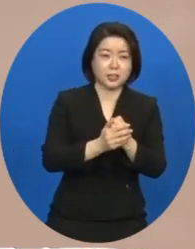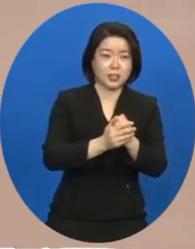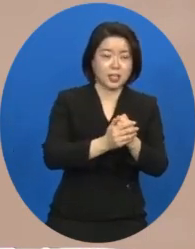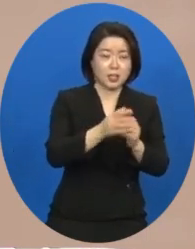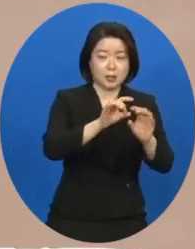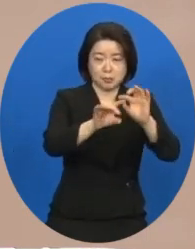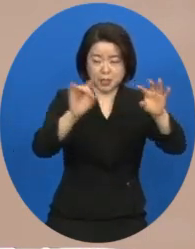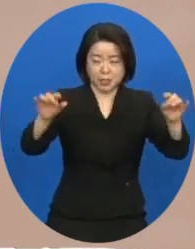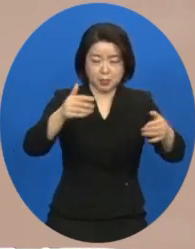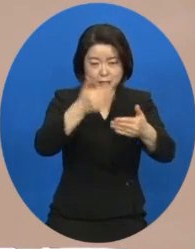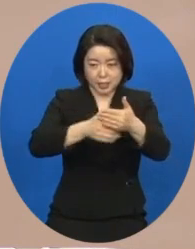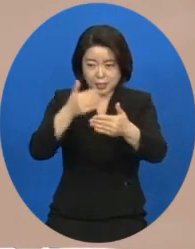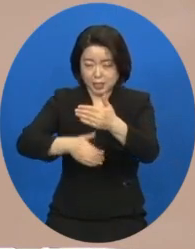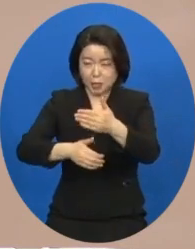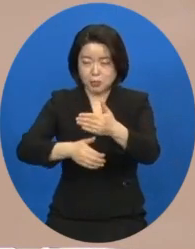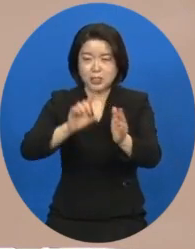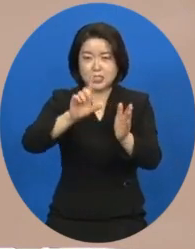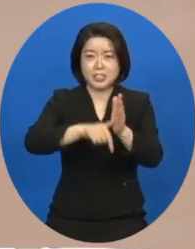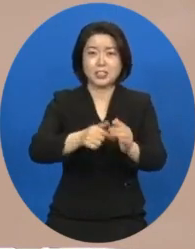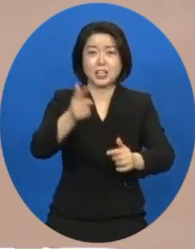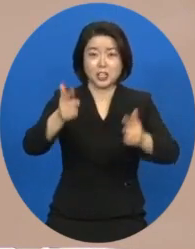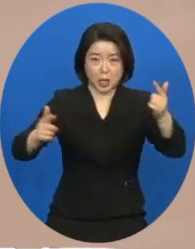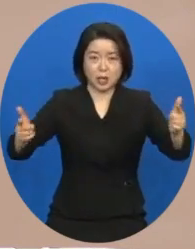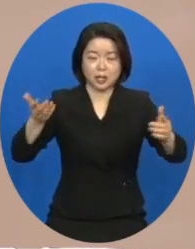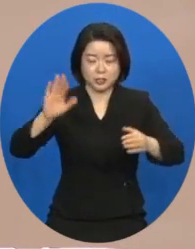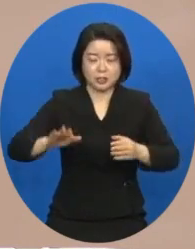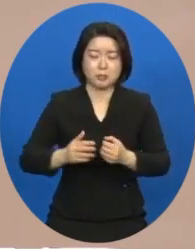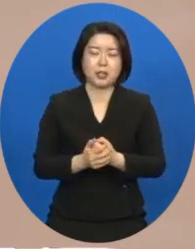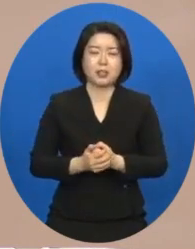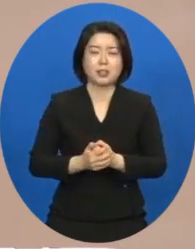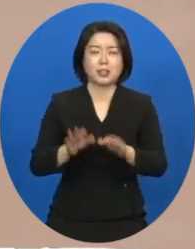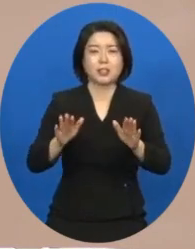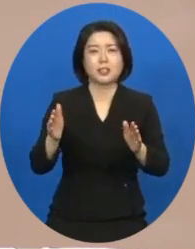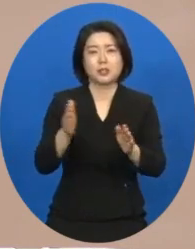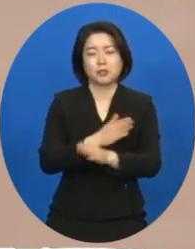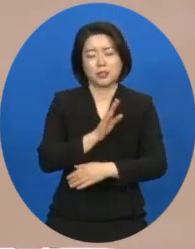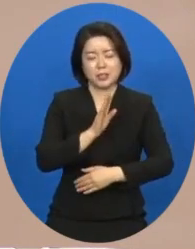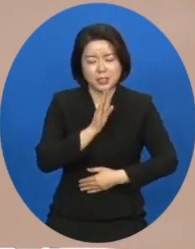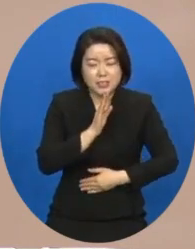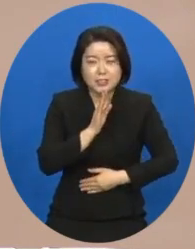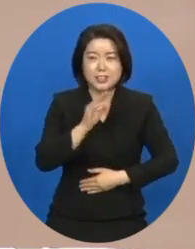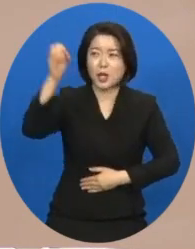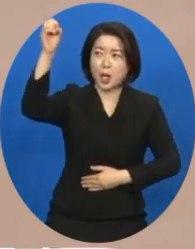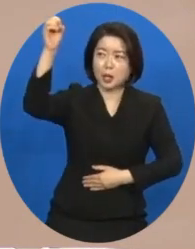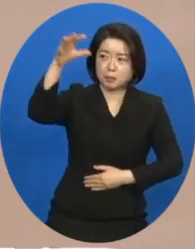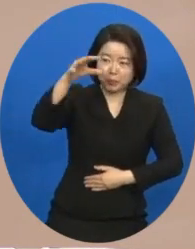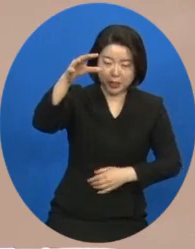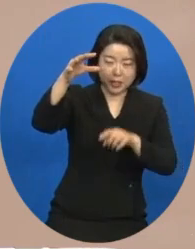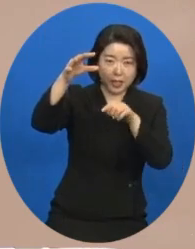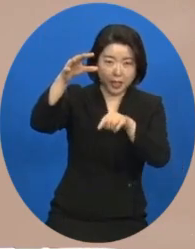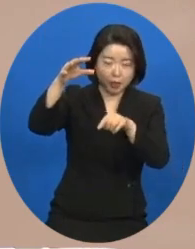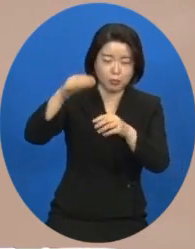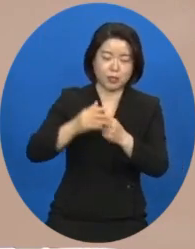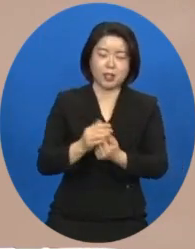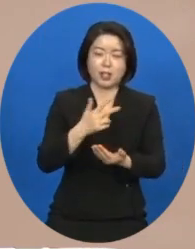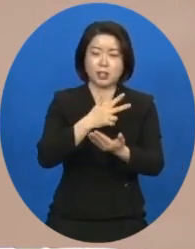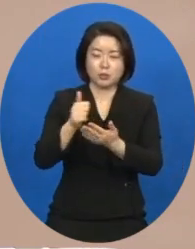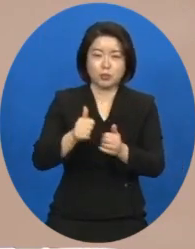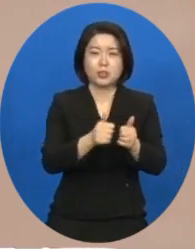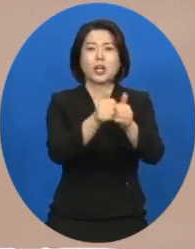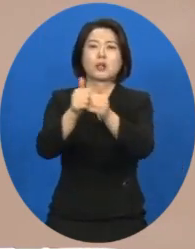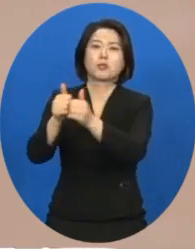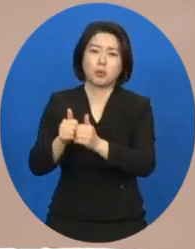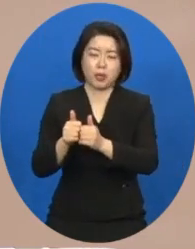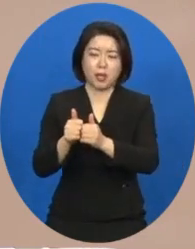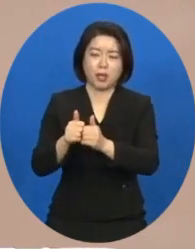다르겠지만 이제부터 진짜 빛 가운데 그렇게 주님과 동행하면서 그렇게